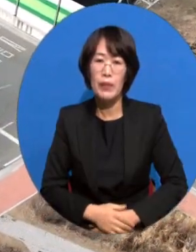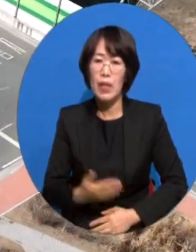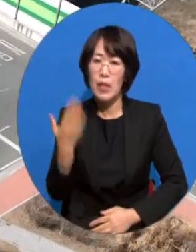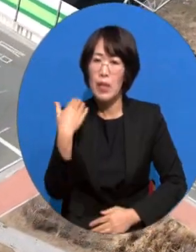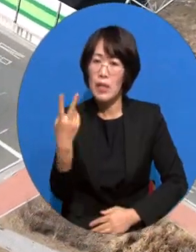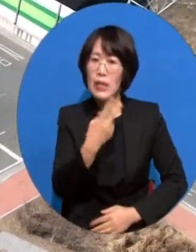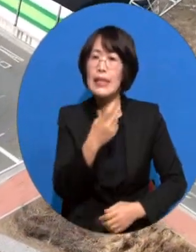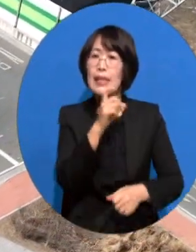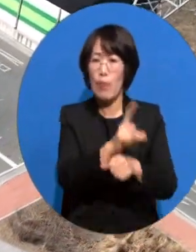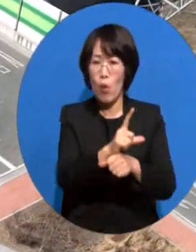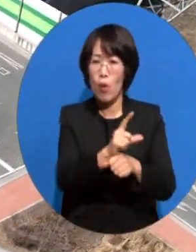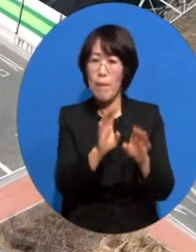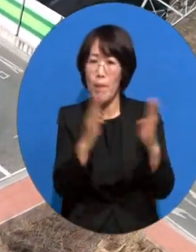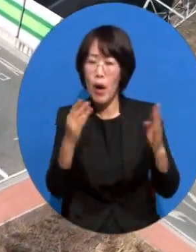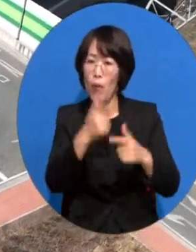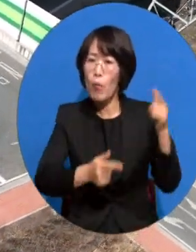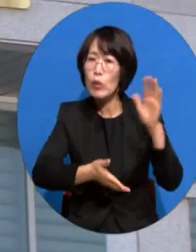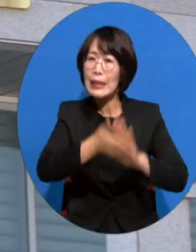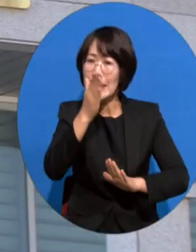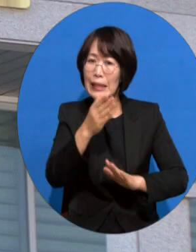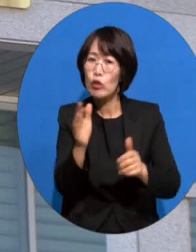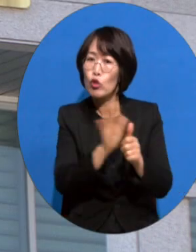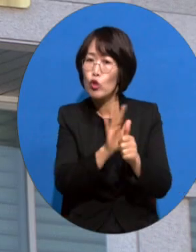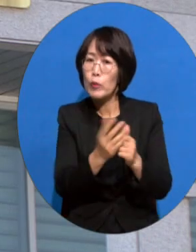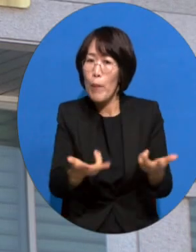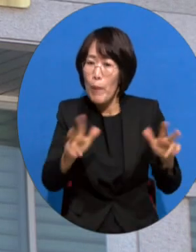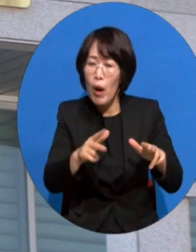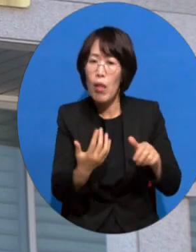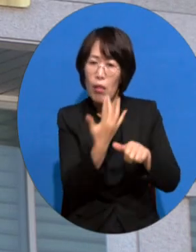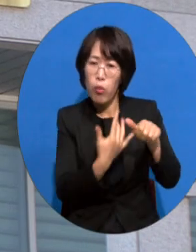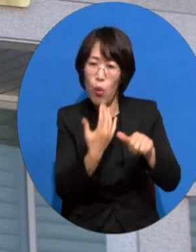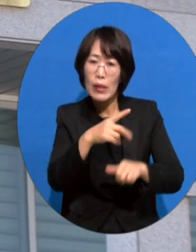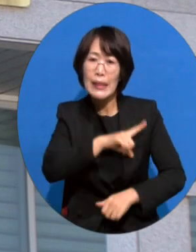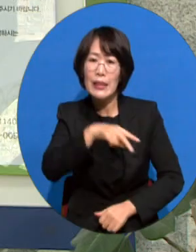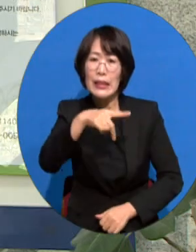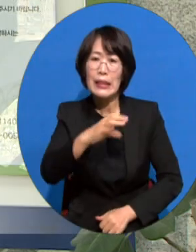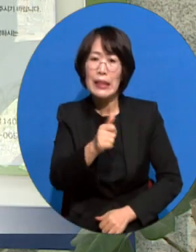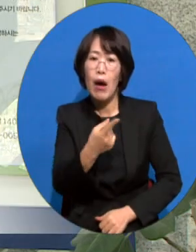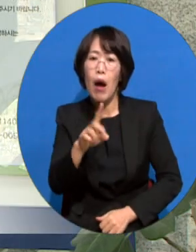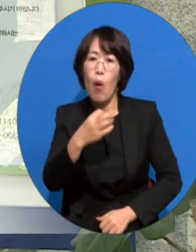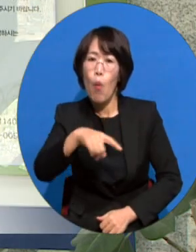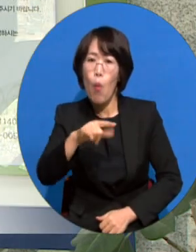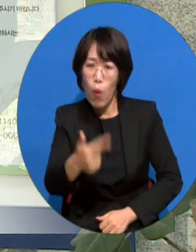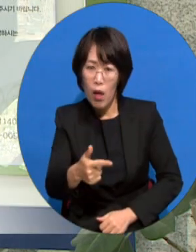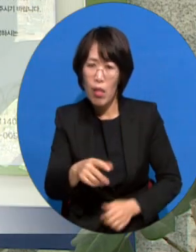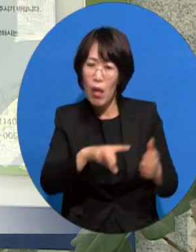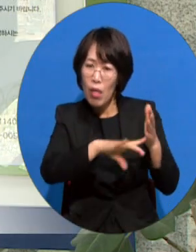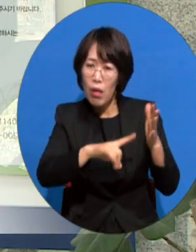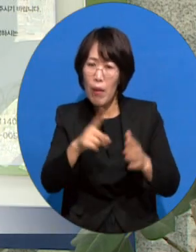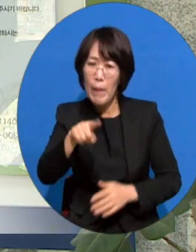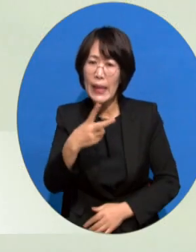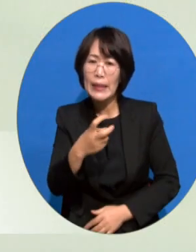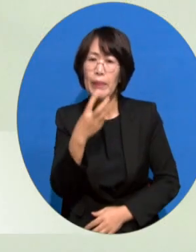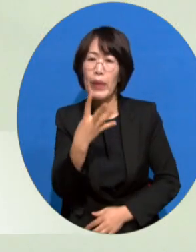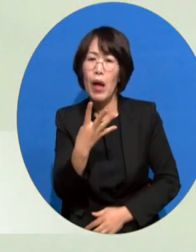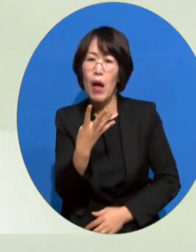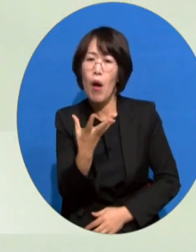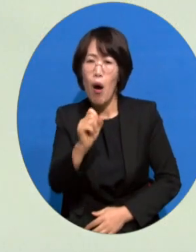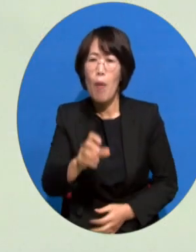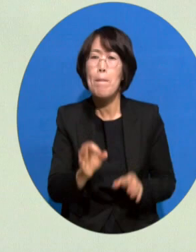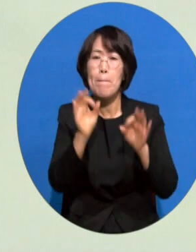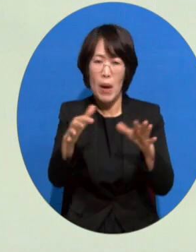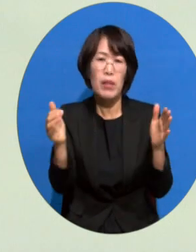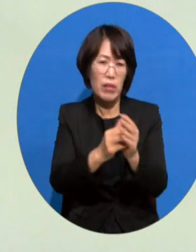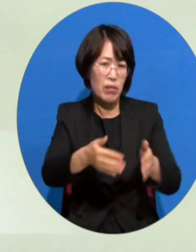지난 2015년 문을 연 목포시 추모공원의 화장장 승화원입니다. 혈세 124억 원을 투입해